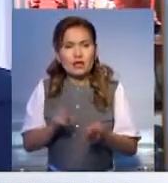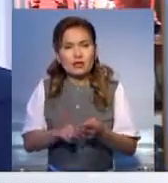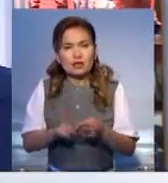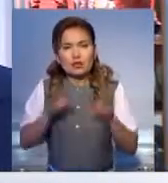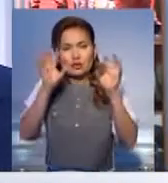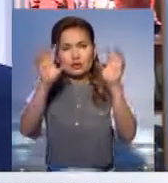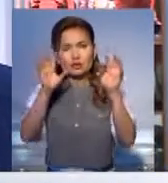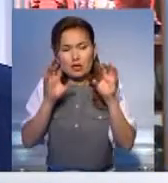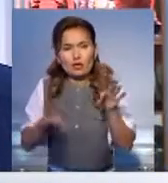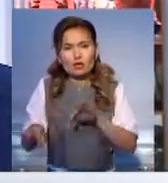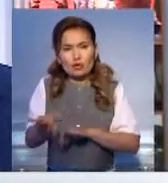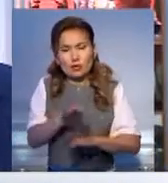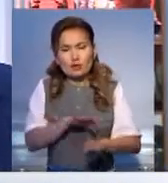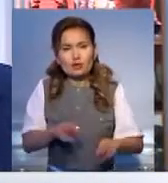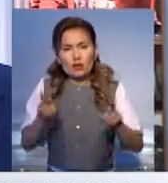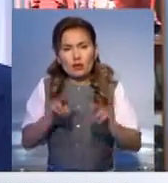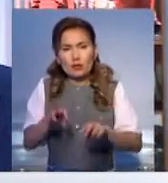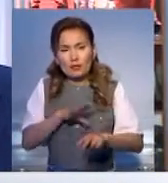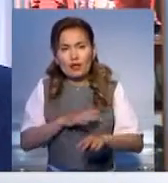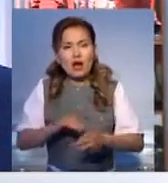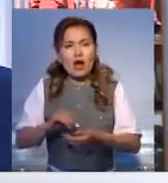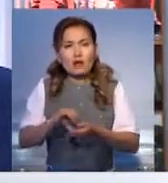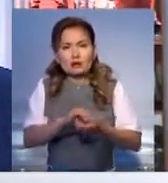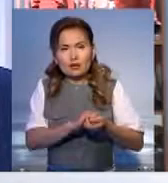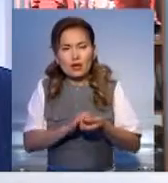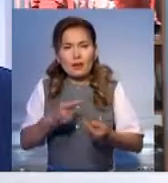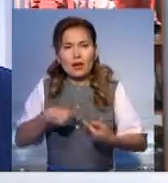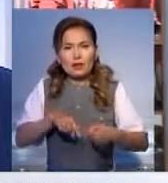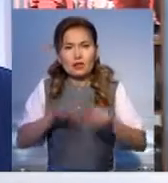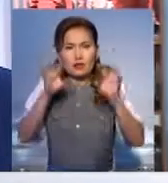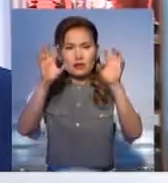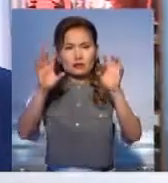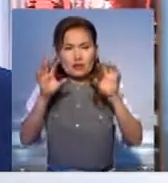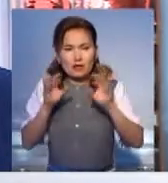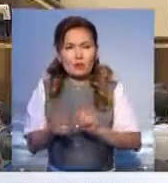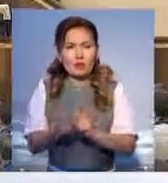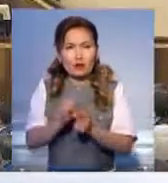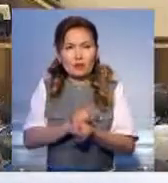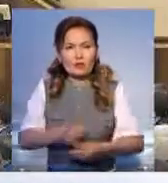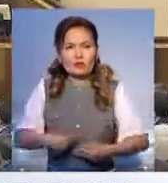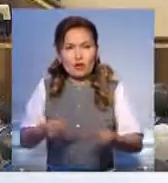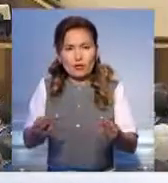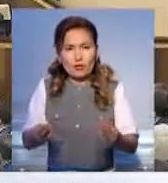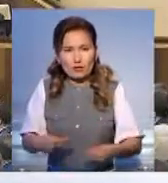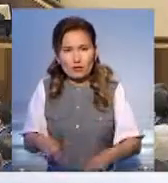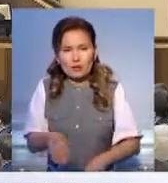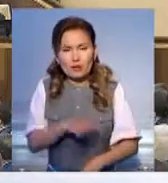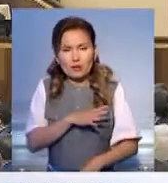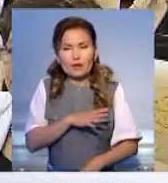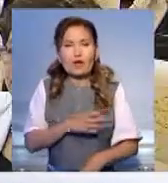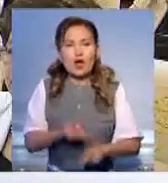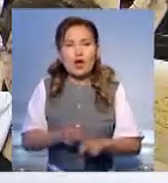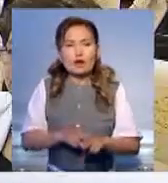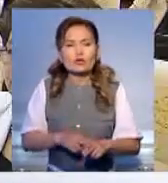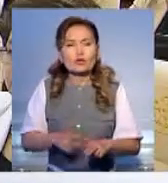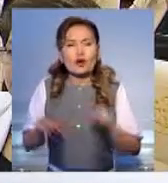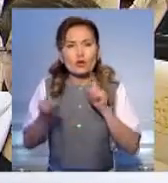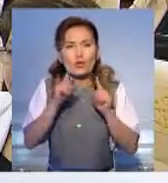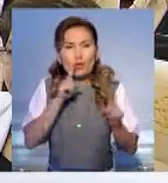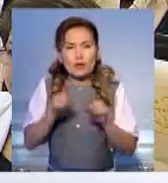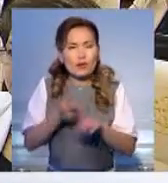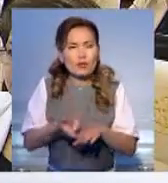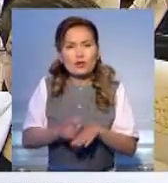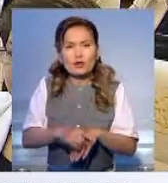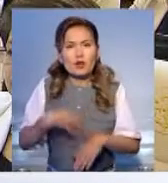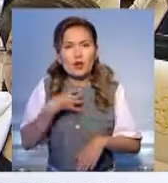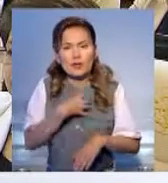халқы ассамблеясы туралы заңдарға қатысты заңдарға елбасы қол қойды. Бүгін мәжіліс төрағасы өткен сессия өте